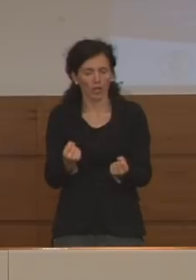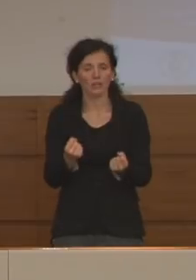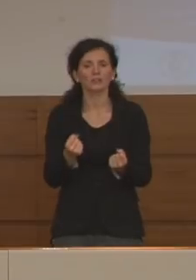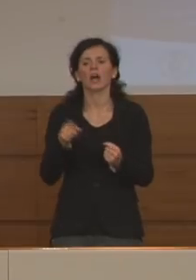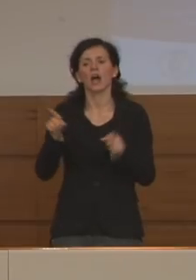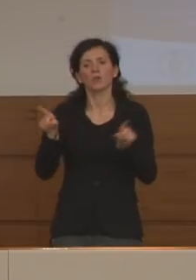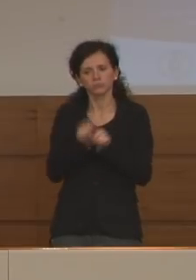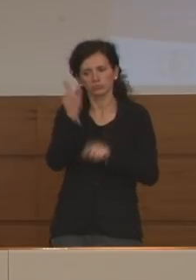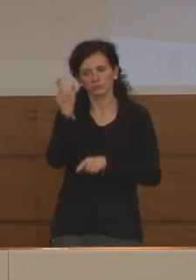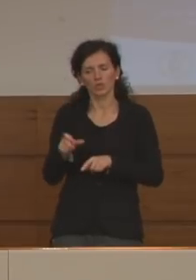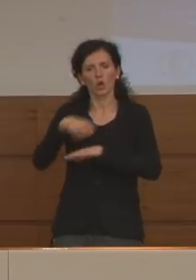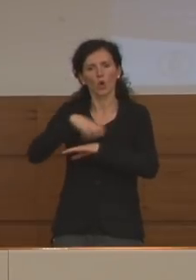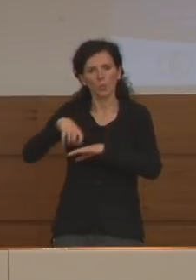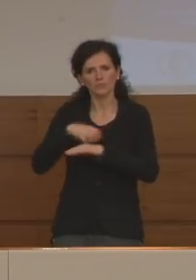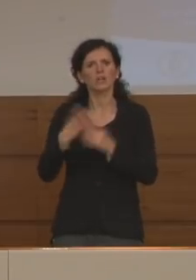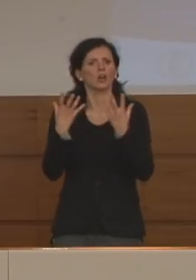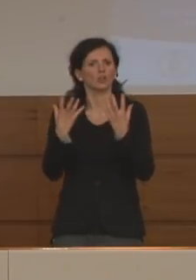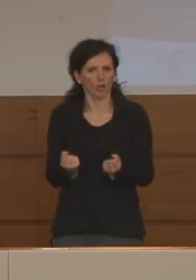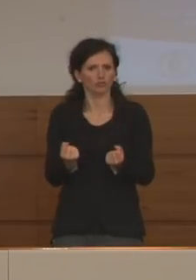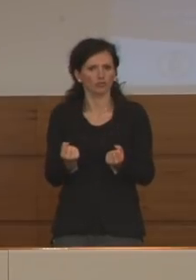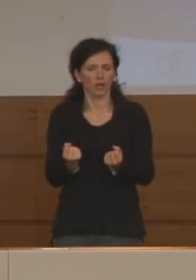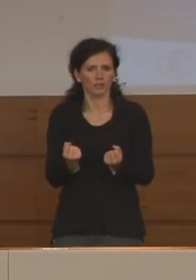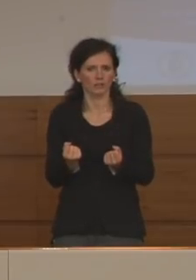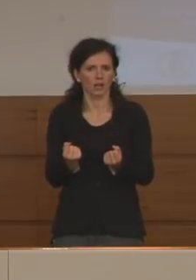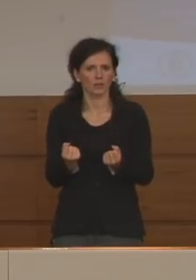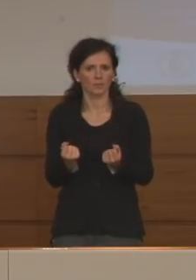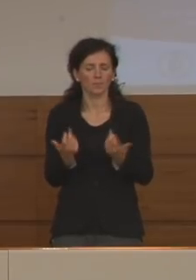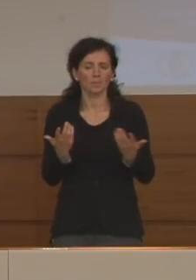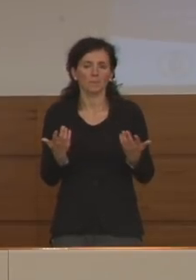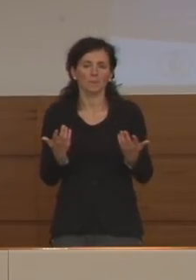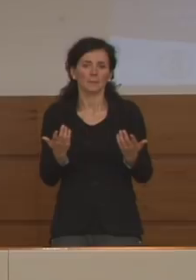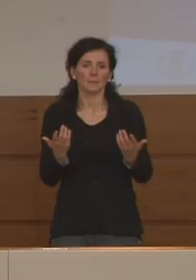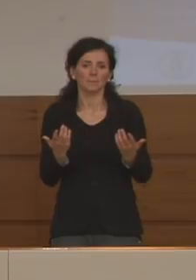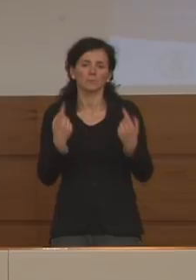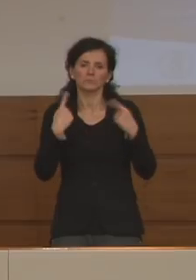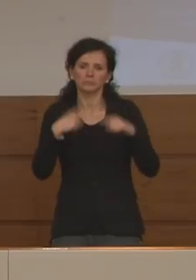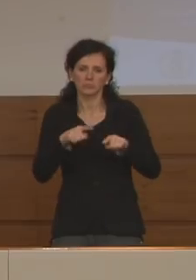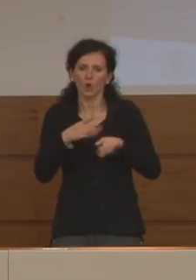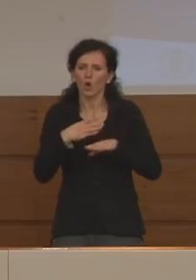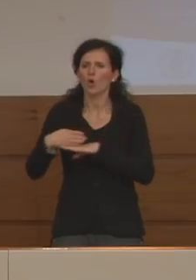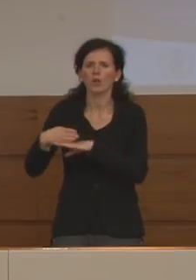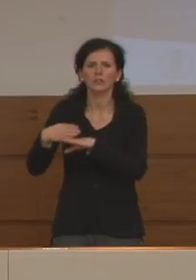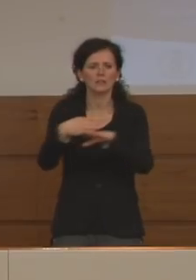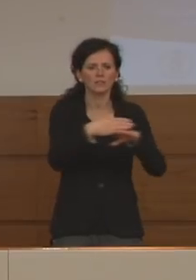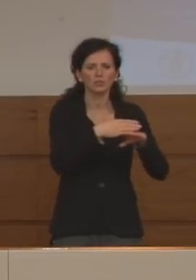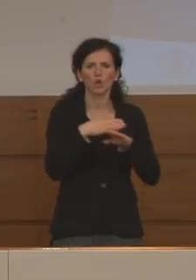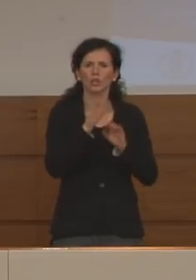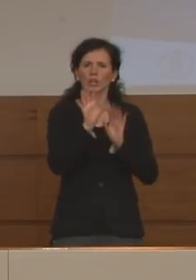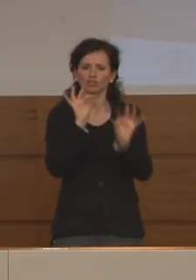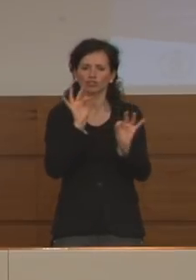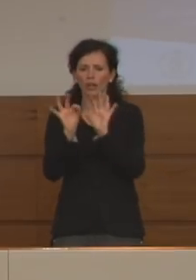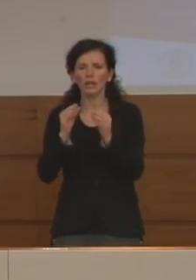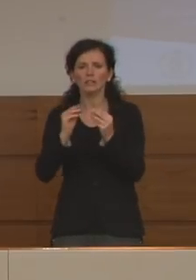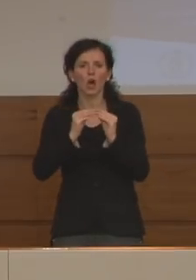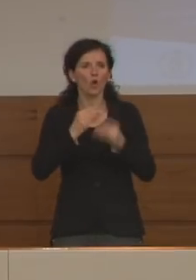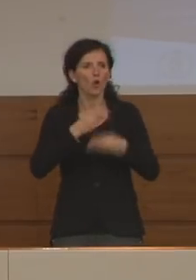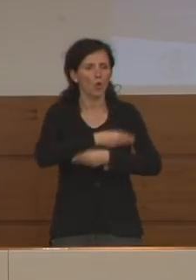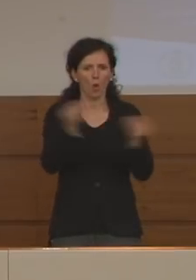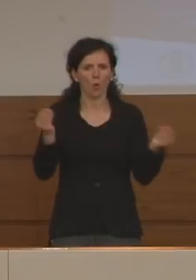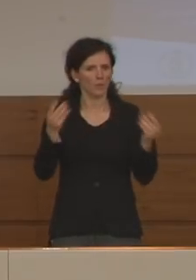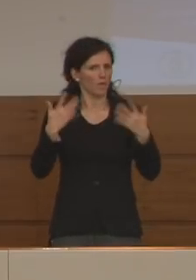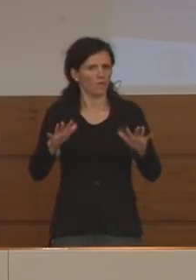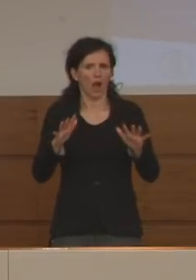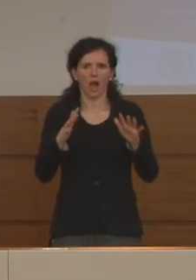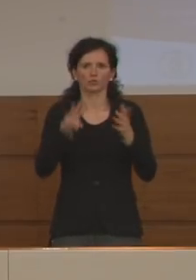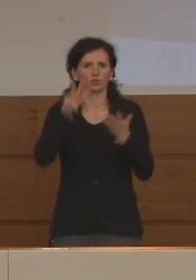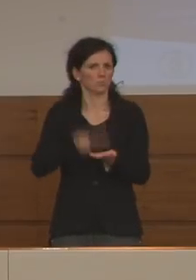commissario quindi sotto questo punto di vista si è trovata una condivisione anche sui criteri di riparto è